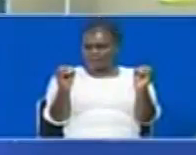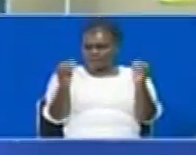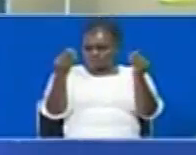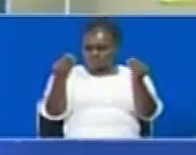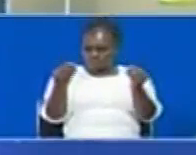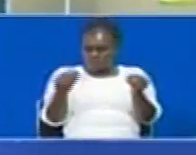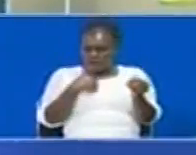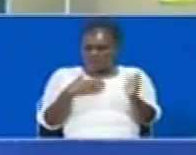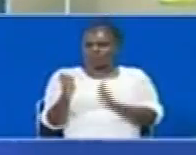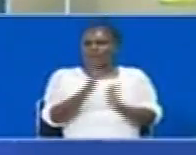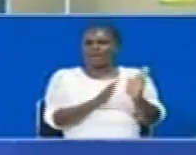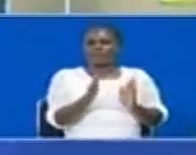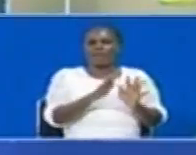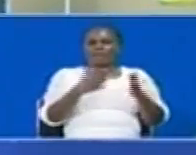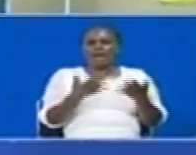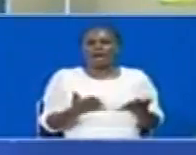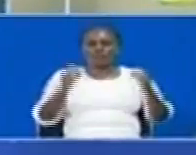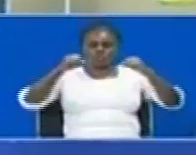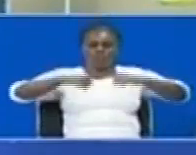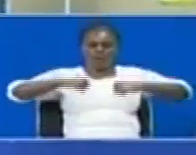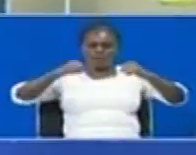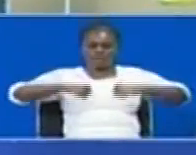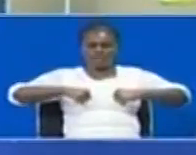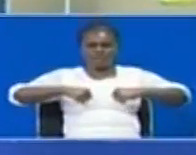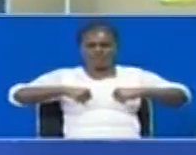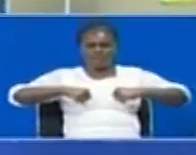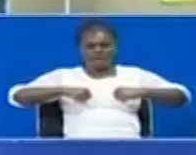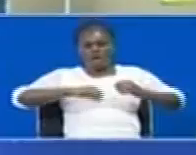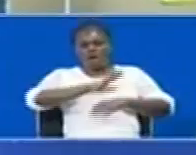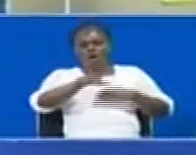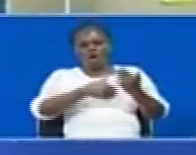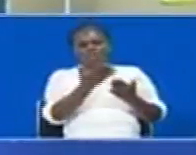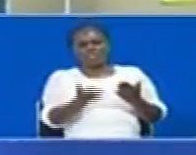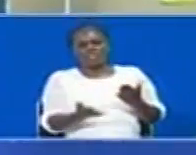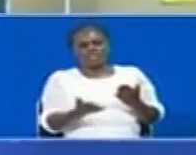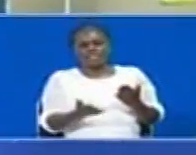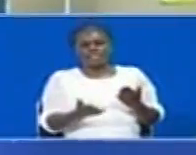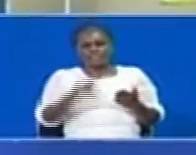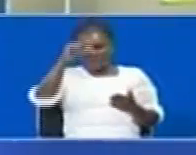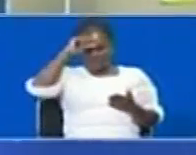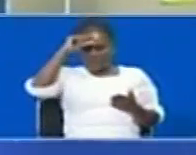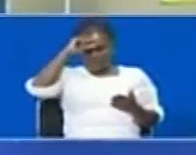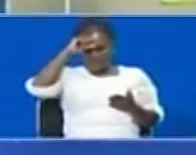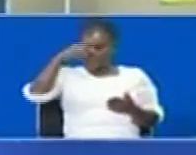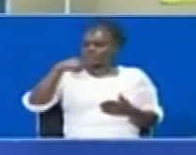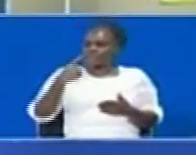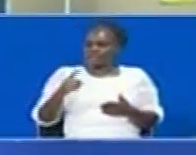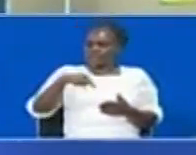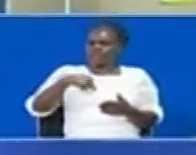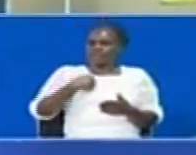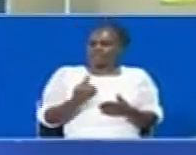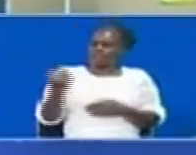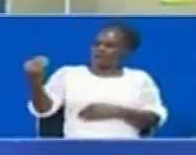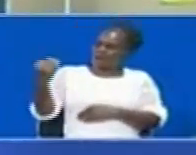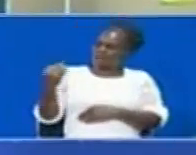kuweza kuweka mikakati na kuketi chini katika makubaliano na majadiliano. Yote hizi zilipuuziliwa na serikali. Kwa hivyo sisi